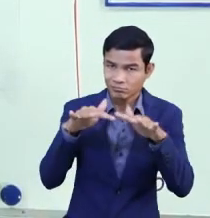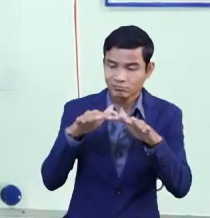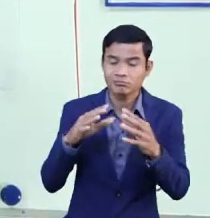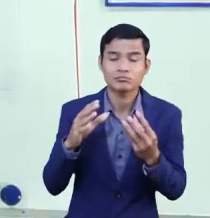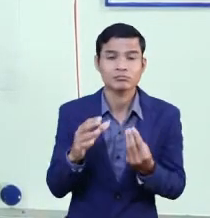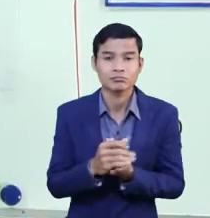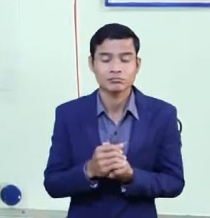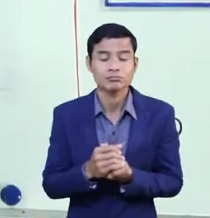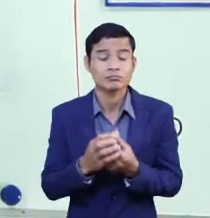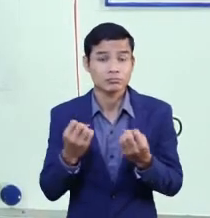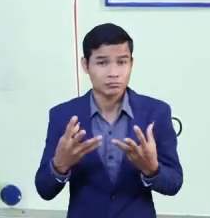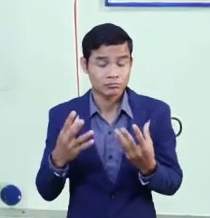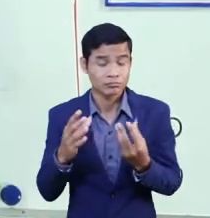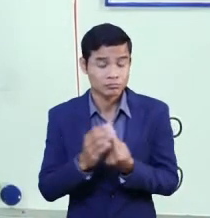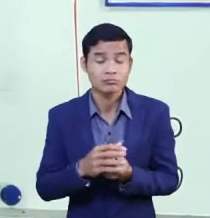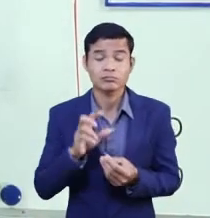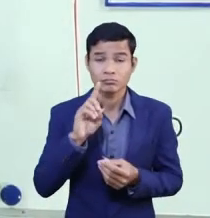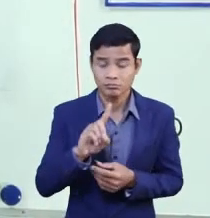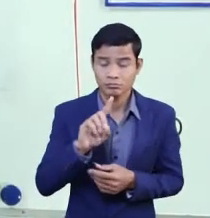ឆ្លើយលឿនកូនណាចំនួន